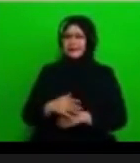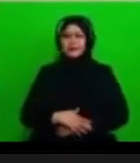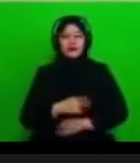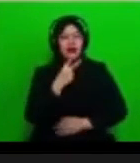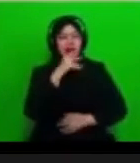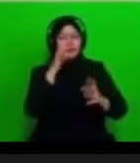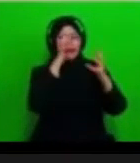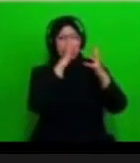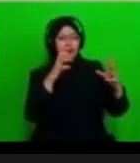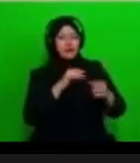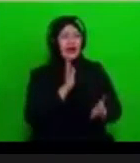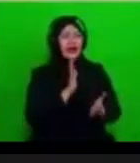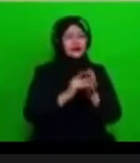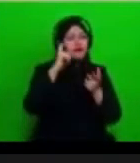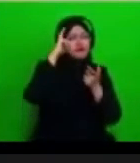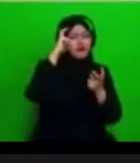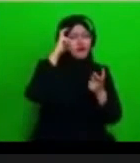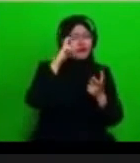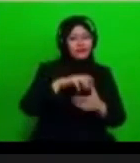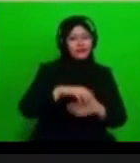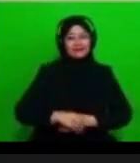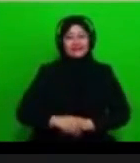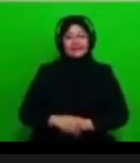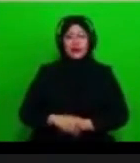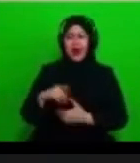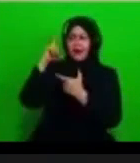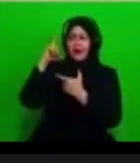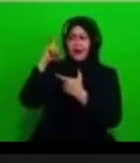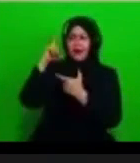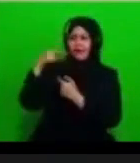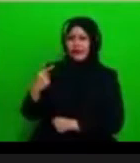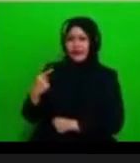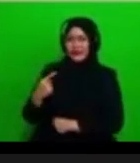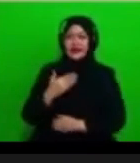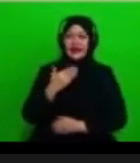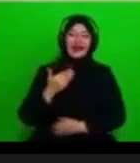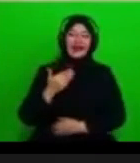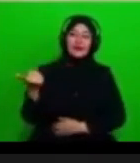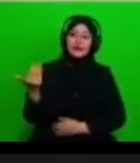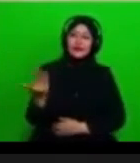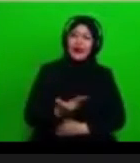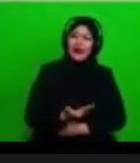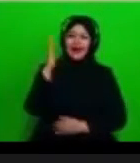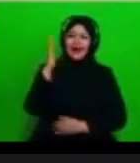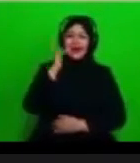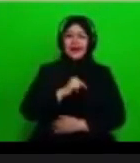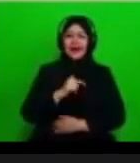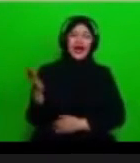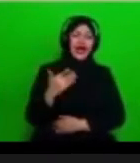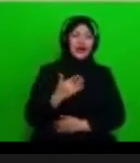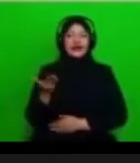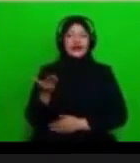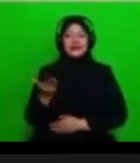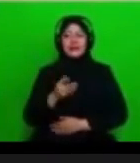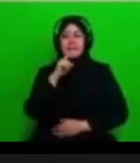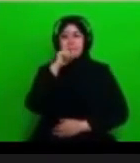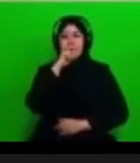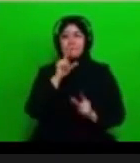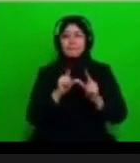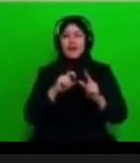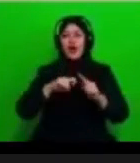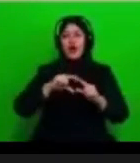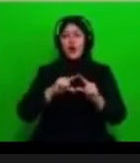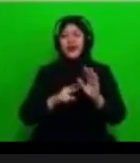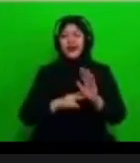Melihat kabut langsung difoto. Waduh, itu foto-foto terus ya. Tamu undangan yang hadir di sini, marilah kita sambut Pak